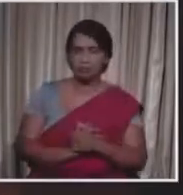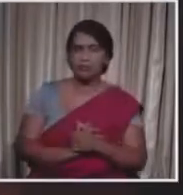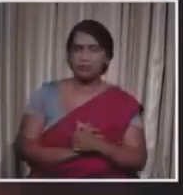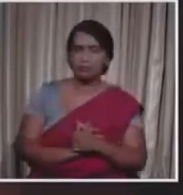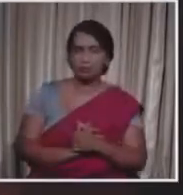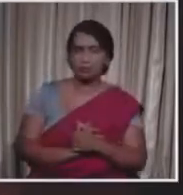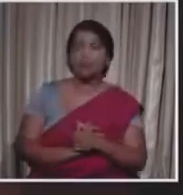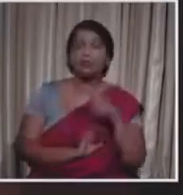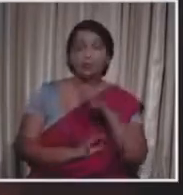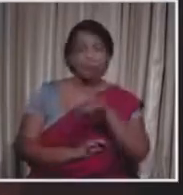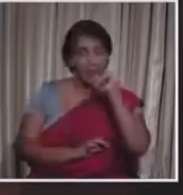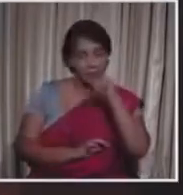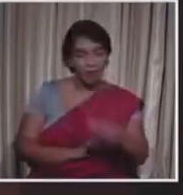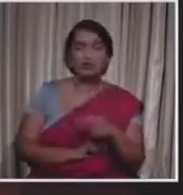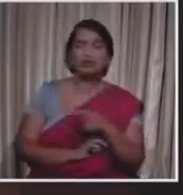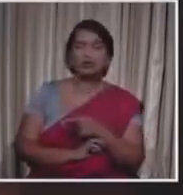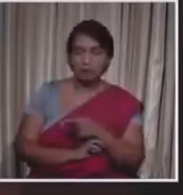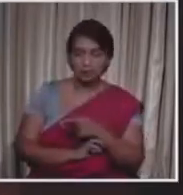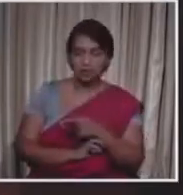මේක තමයි සත්‍ය.